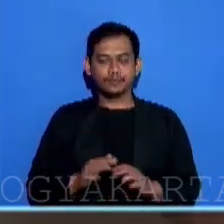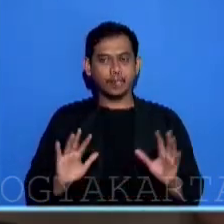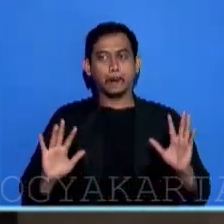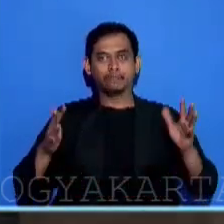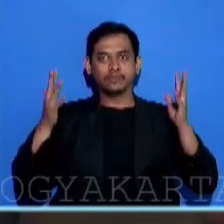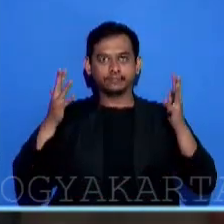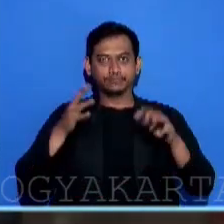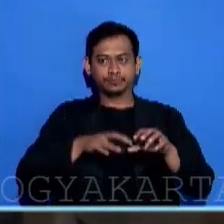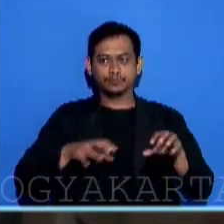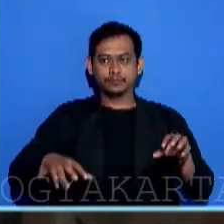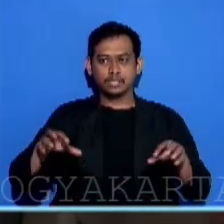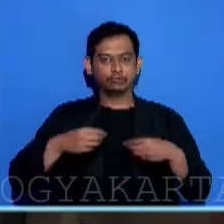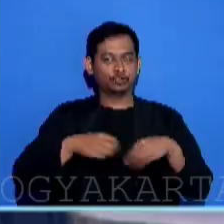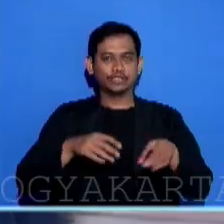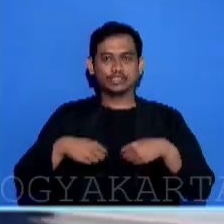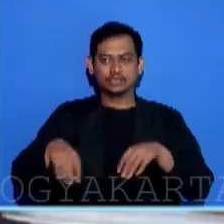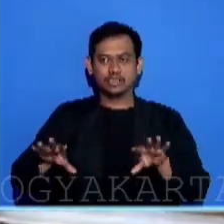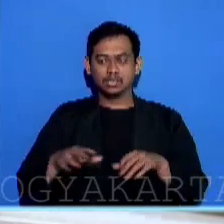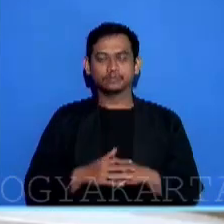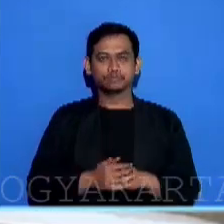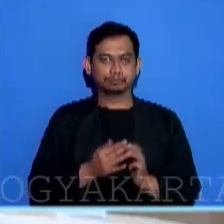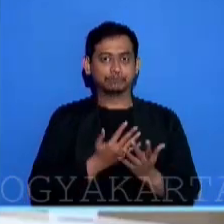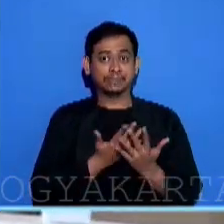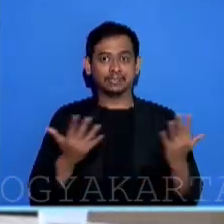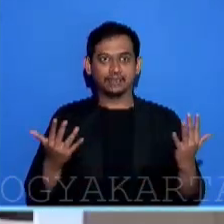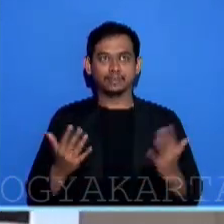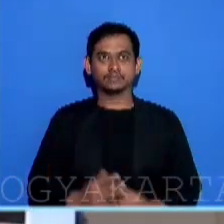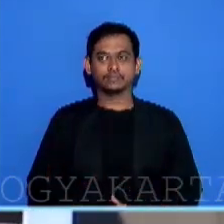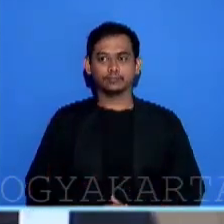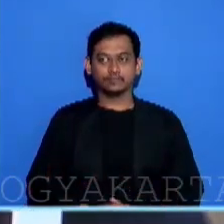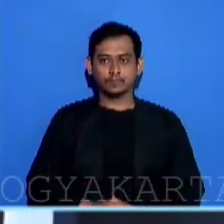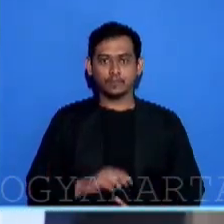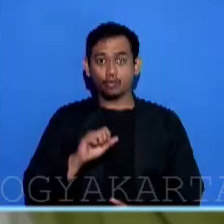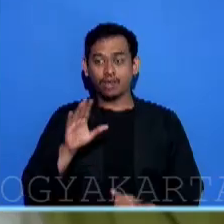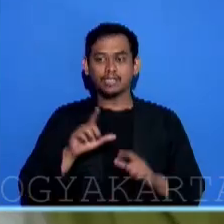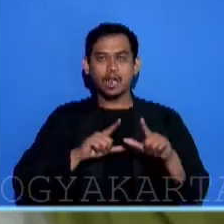lapak-lapak para pedagang kaki lima di masyarakat umum, serta lomba dan senam massal berkebaya.